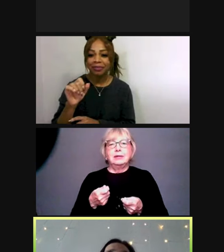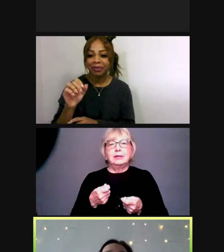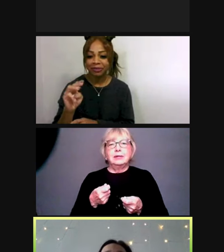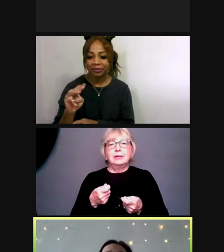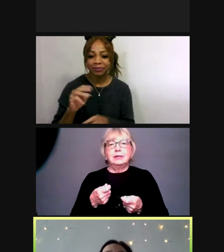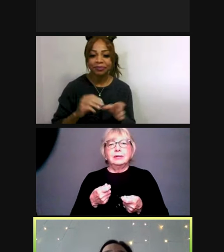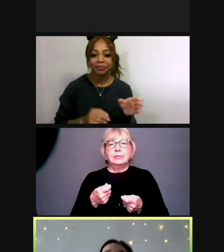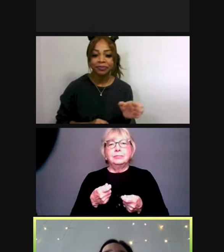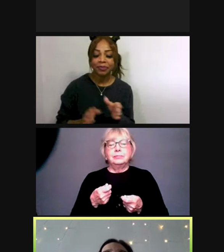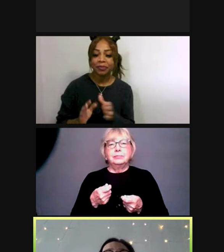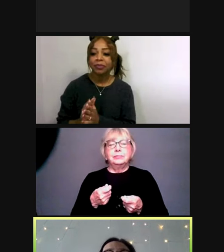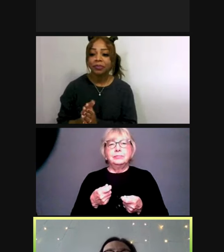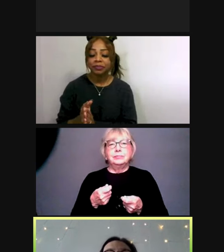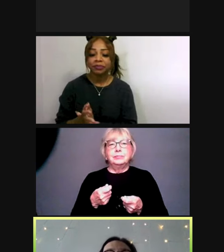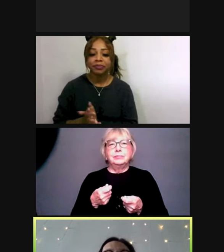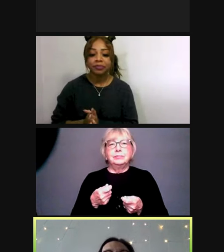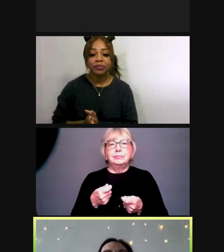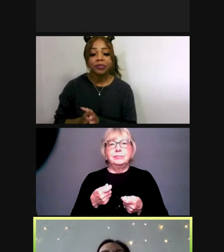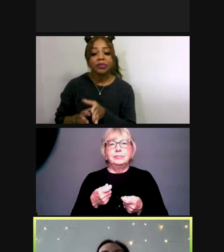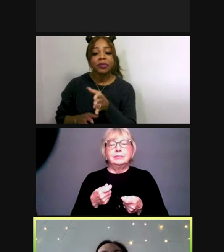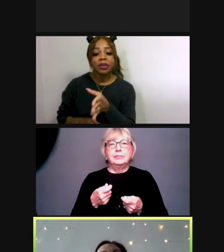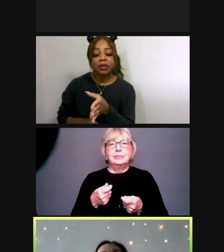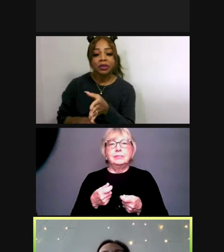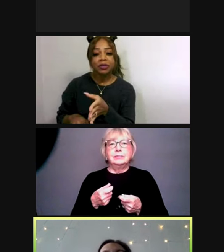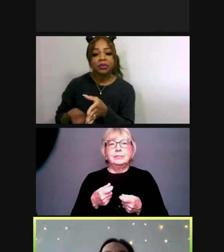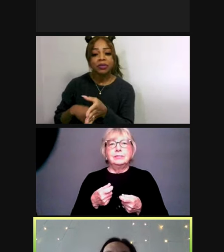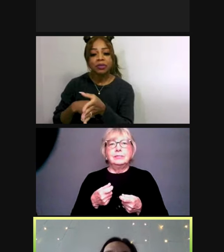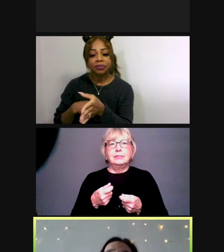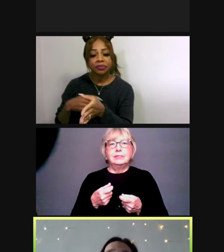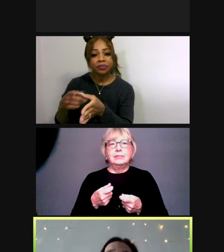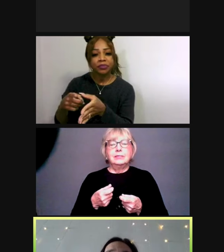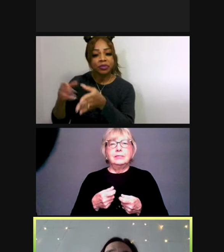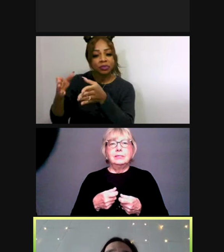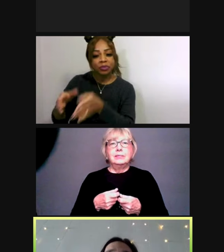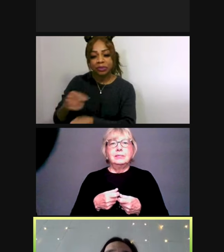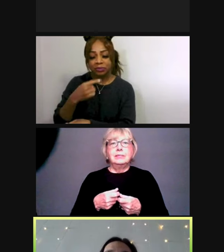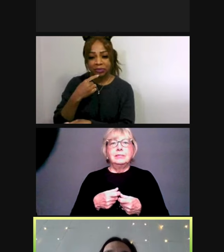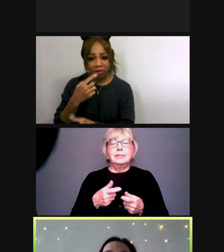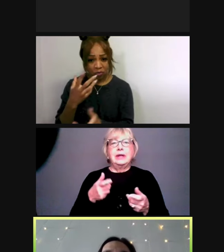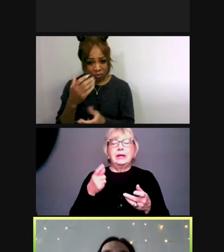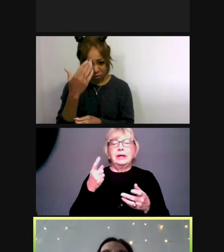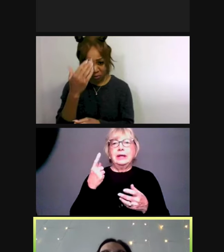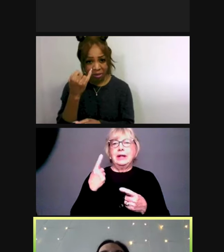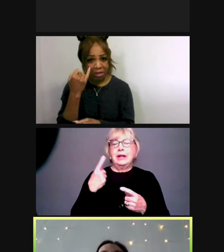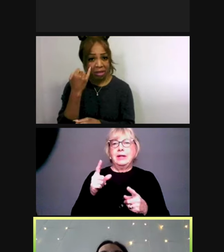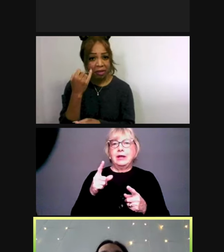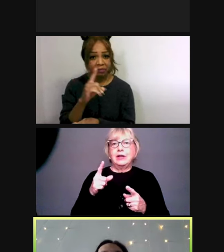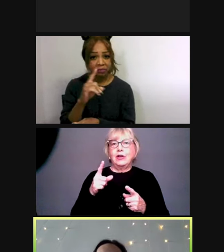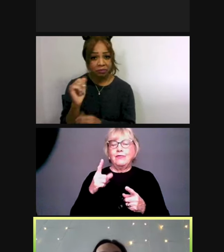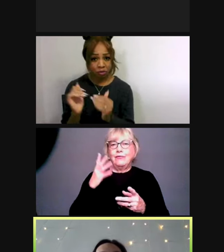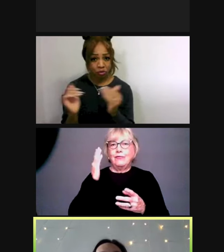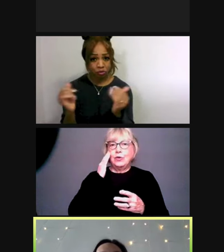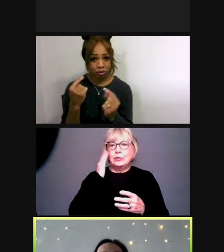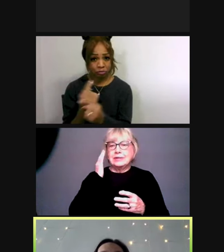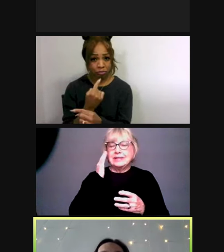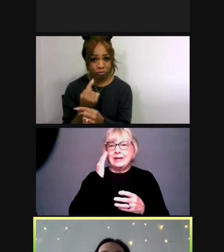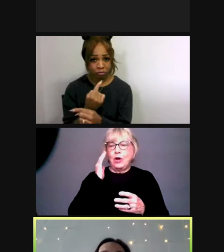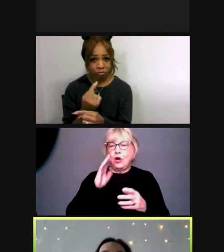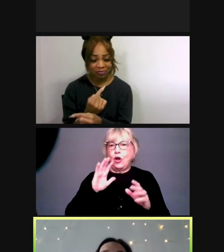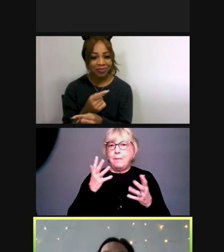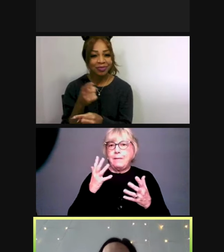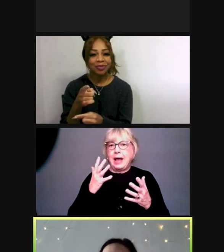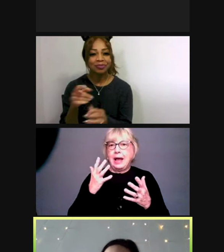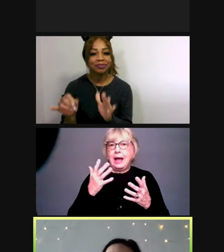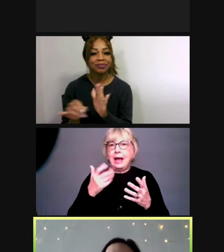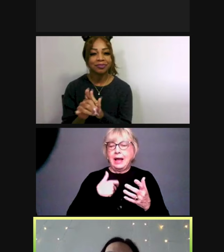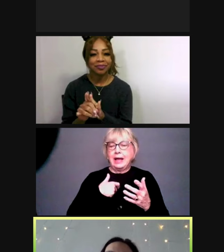Et c'est ce que Léa Laskimi Pépna Samashima disait lorsqu'elle dit vous voulez savoir comment vous saurez si